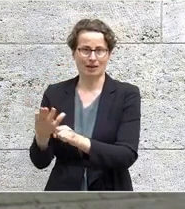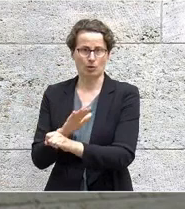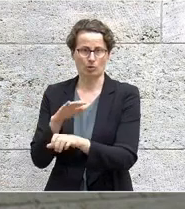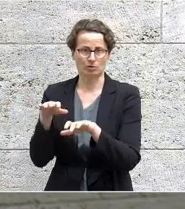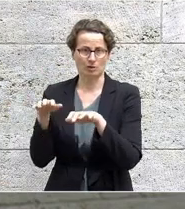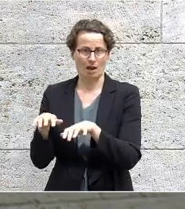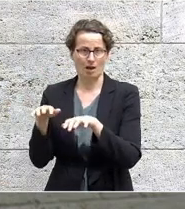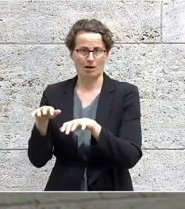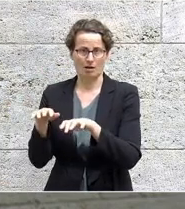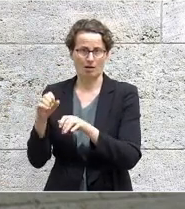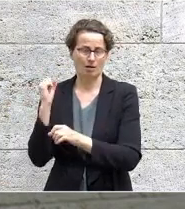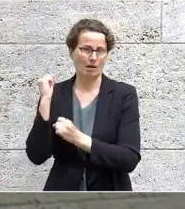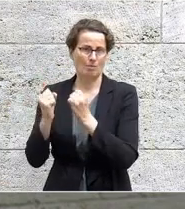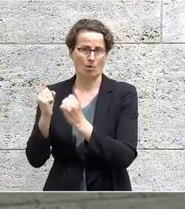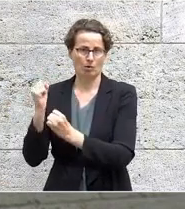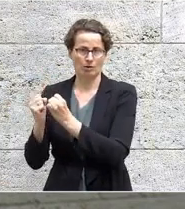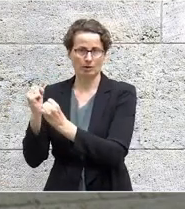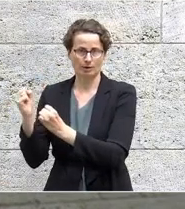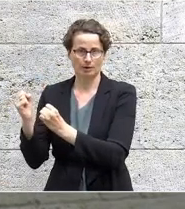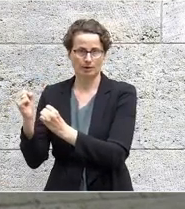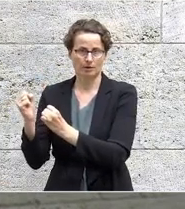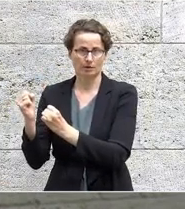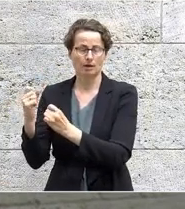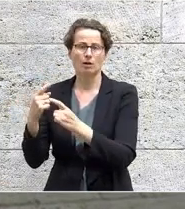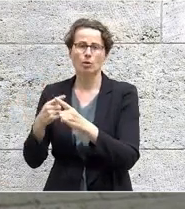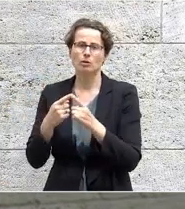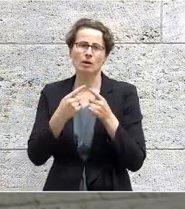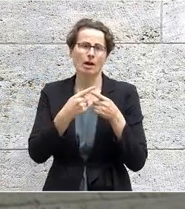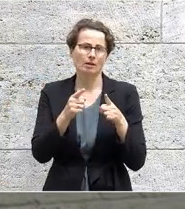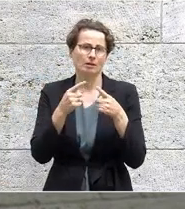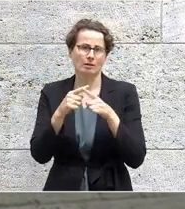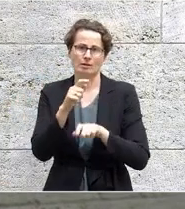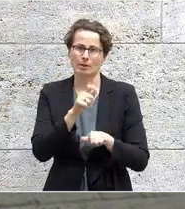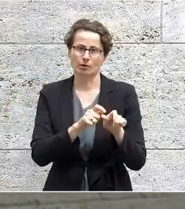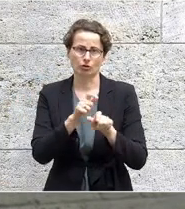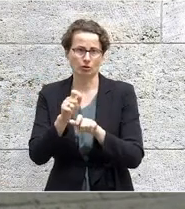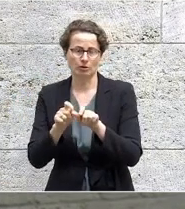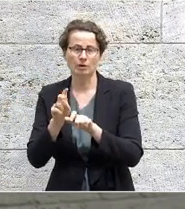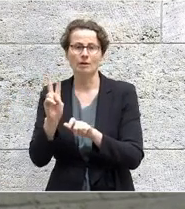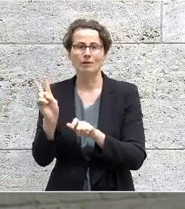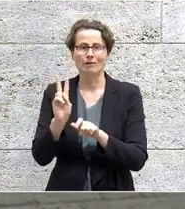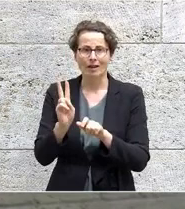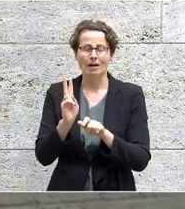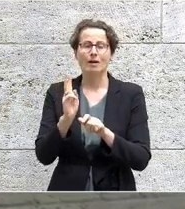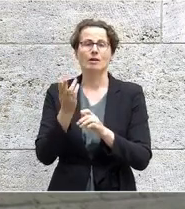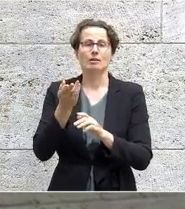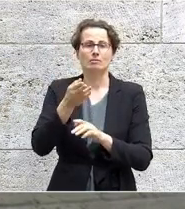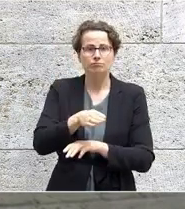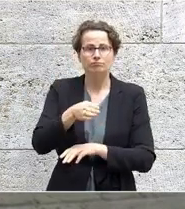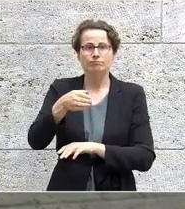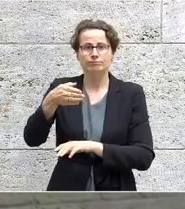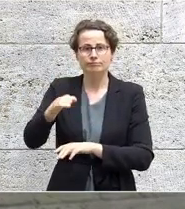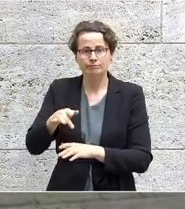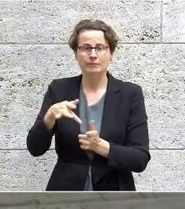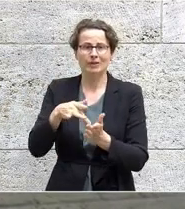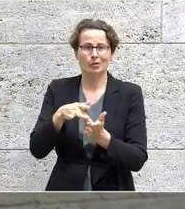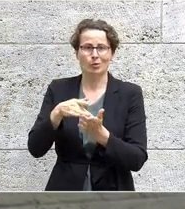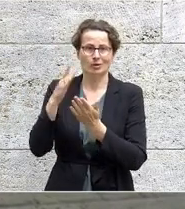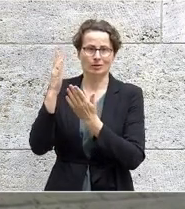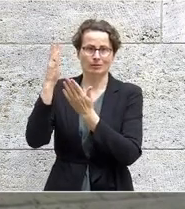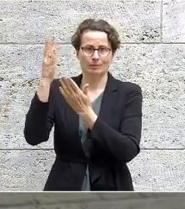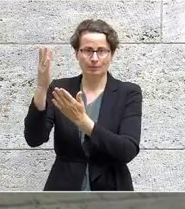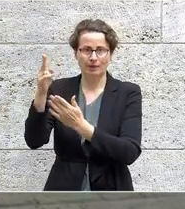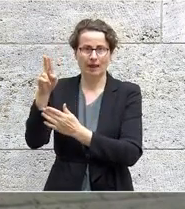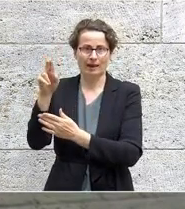wurden, und an all die anderen Menschen, die durch den NS-Terror,